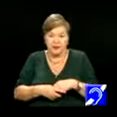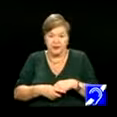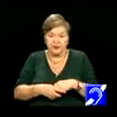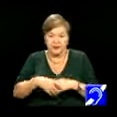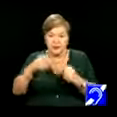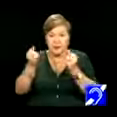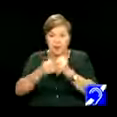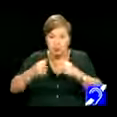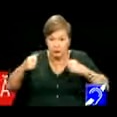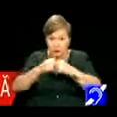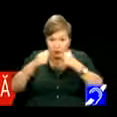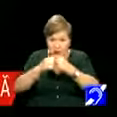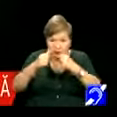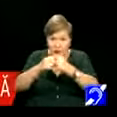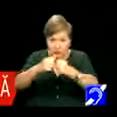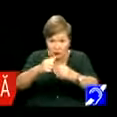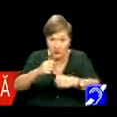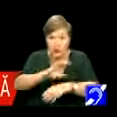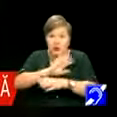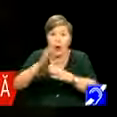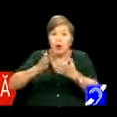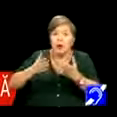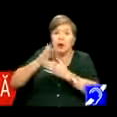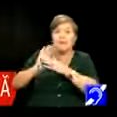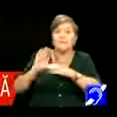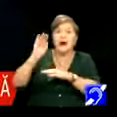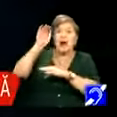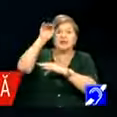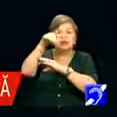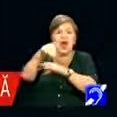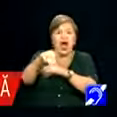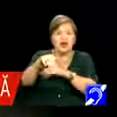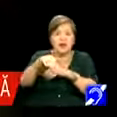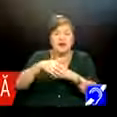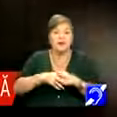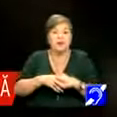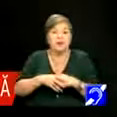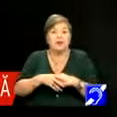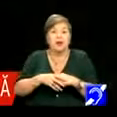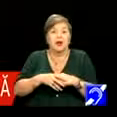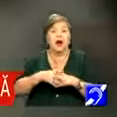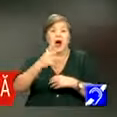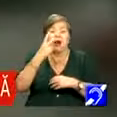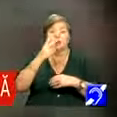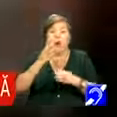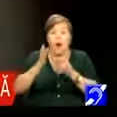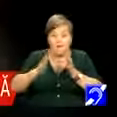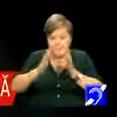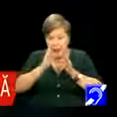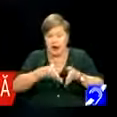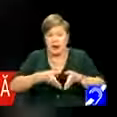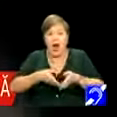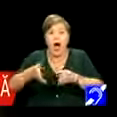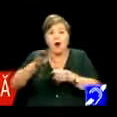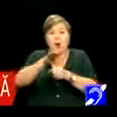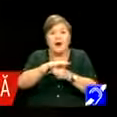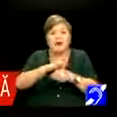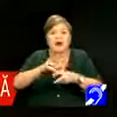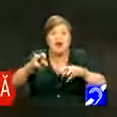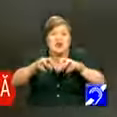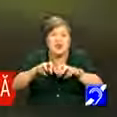Mașinile s-au lovit în lanț pe toată lungimea pasajului care traversează Splaiul Unirii. A doua bandă era acoperită de un strat de